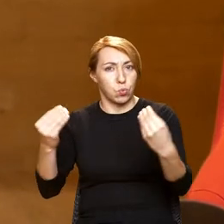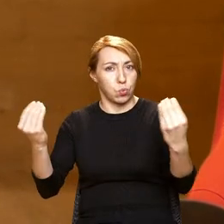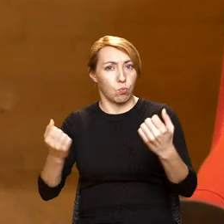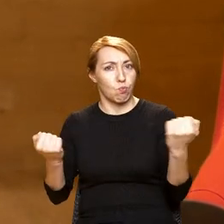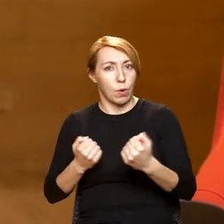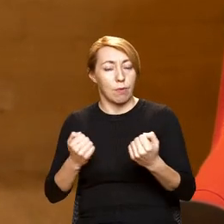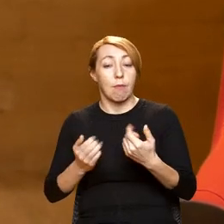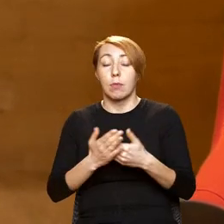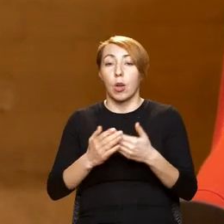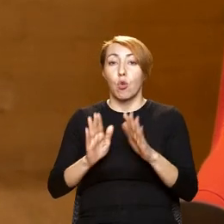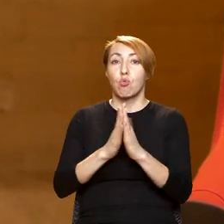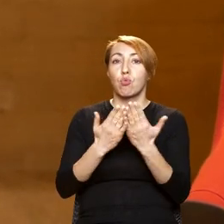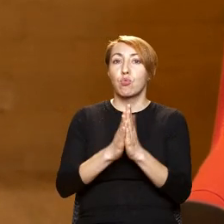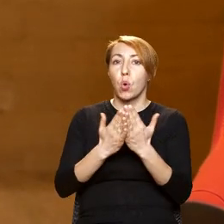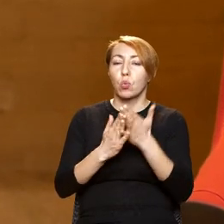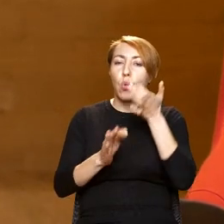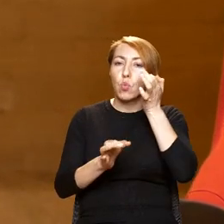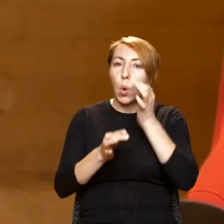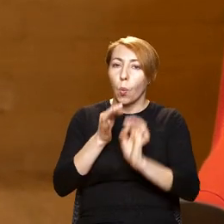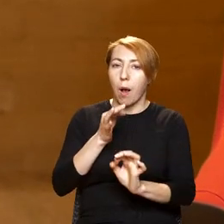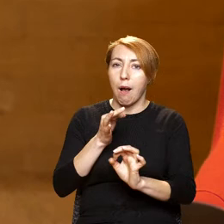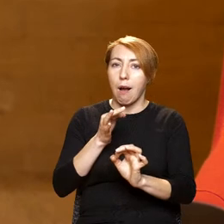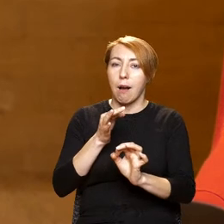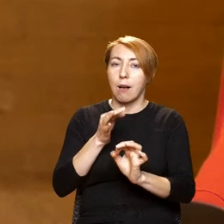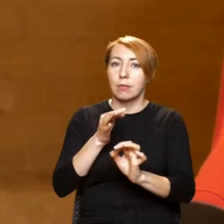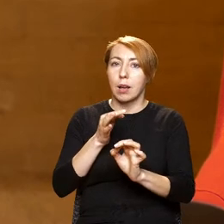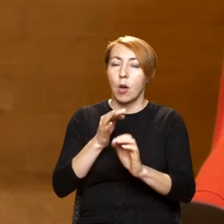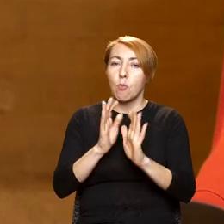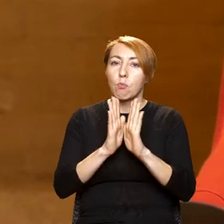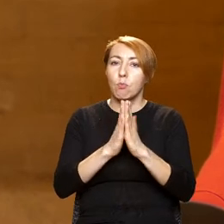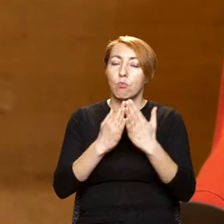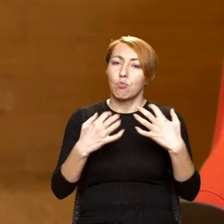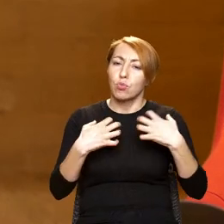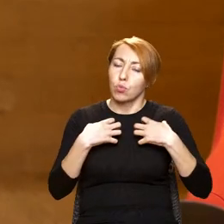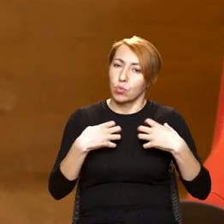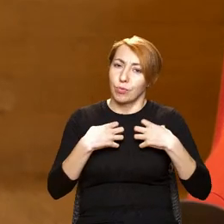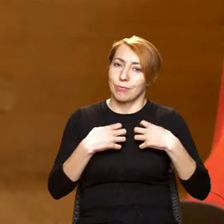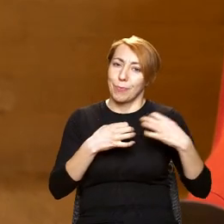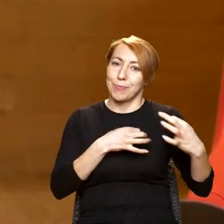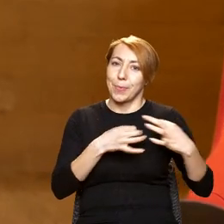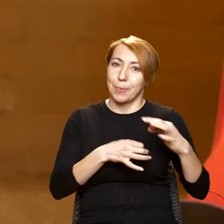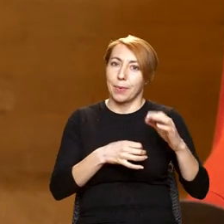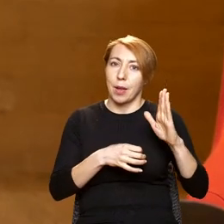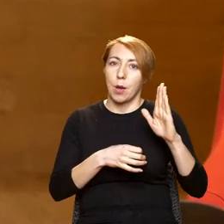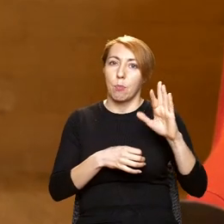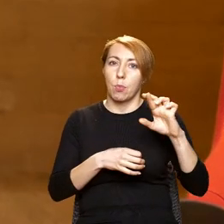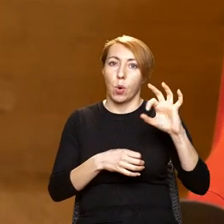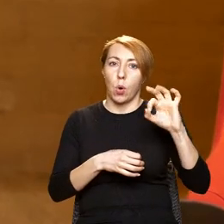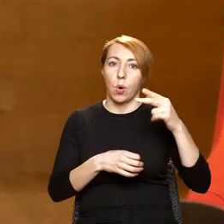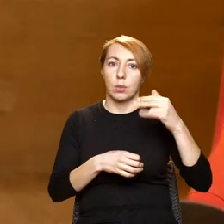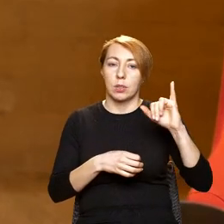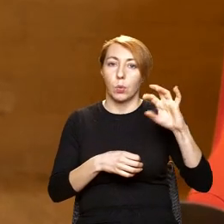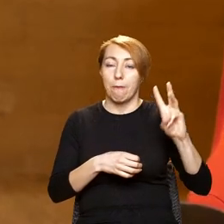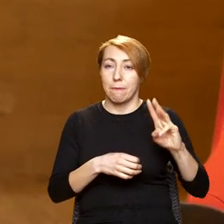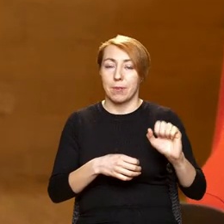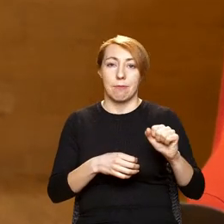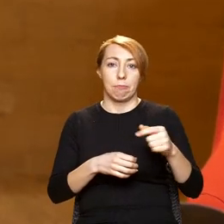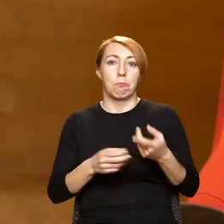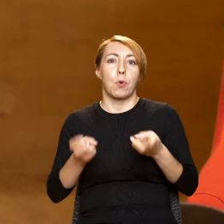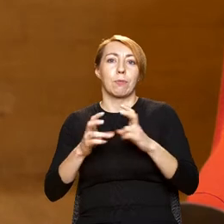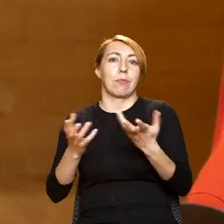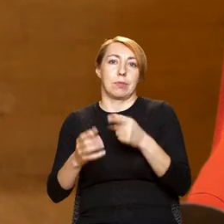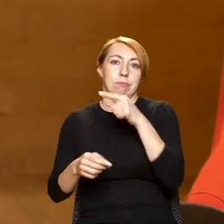dlaczego książka, pierwsza dokładna biografia Piłsudskiego, Bronisława Piłsudskiego, powstała właśnie w